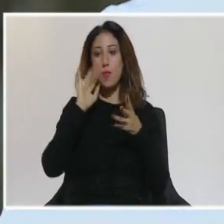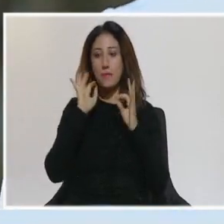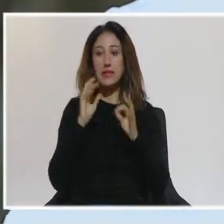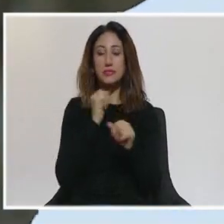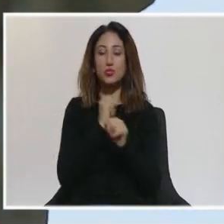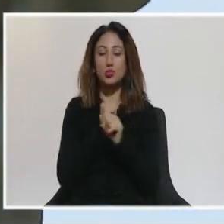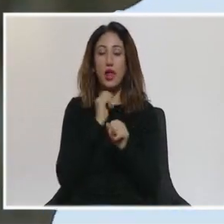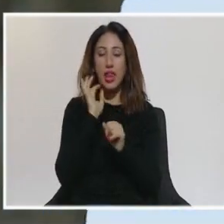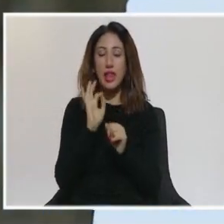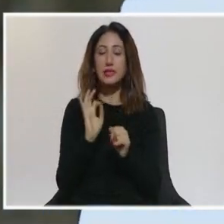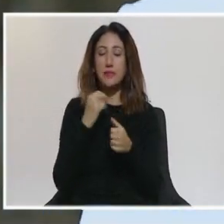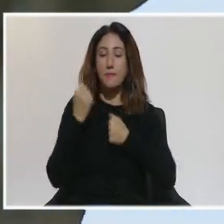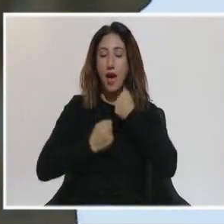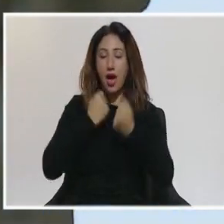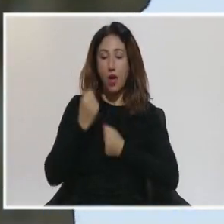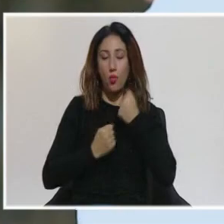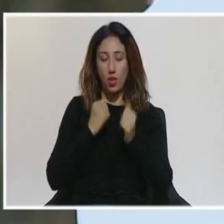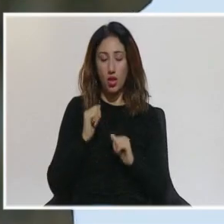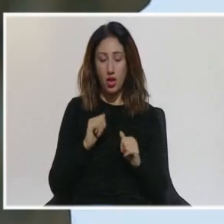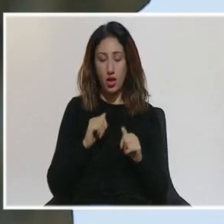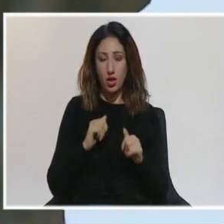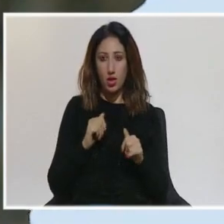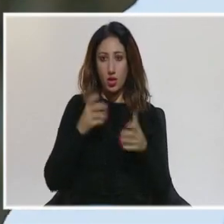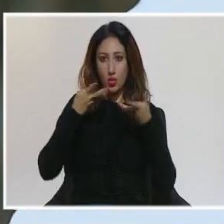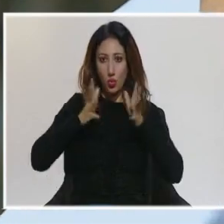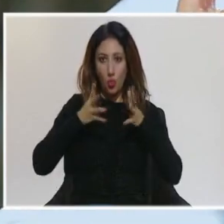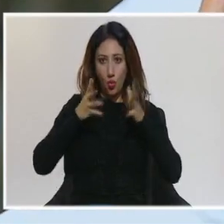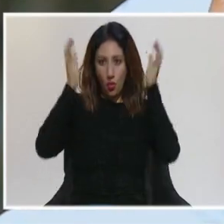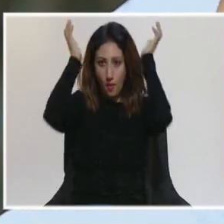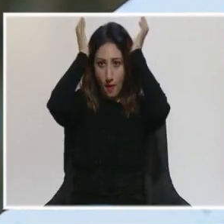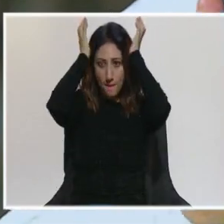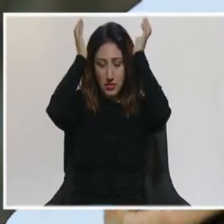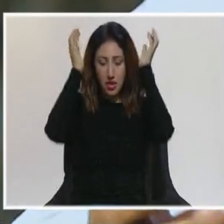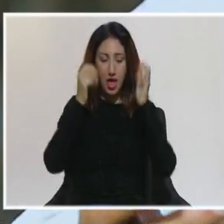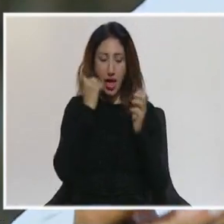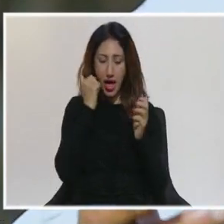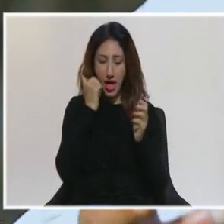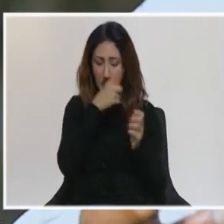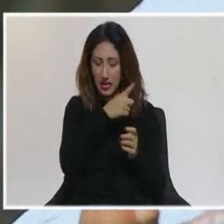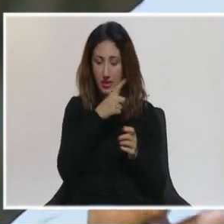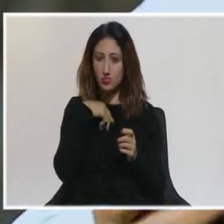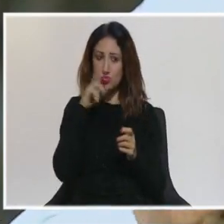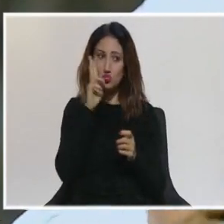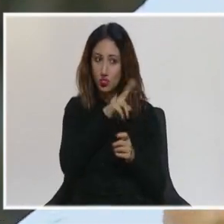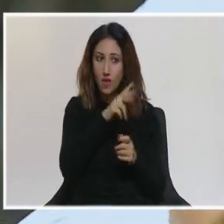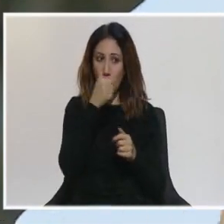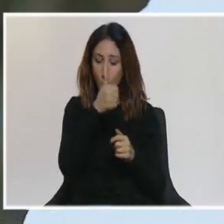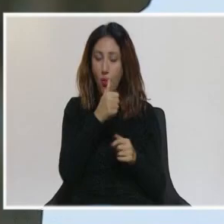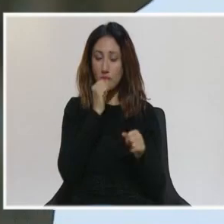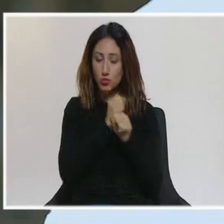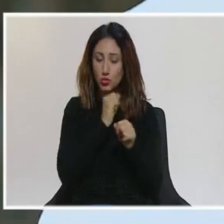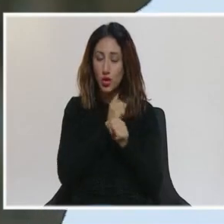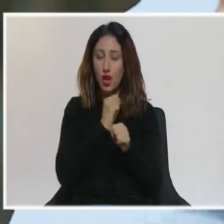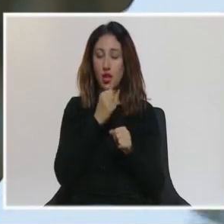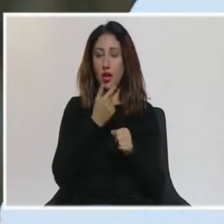فلازم اشتغل واحاول. فمحمد صلاح بصراحه هو الرمز الحديث لل لامل الشباب، مش في